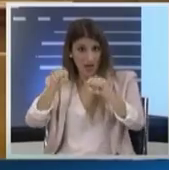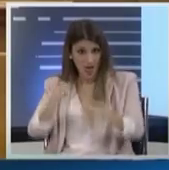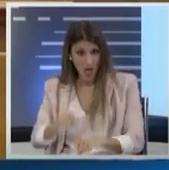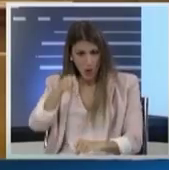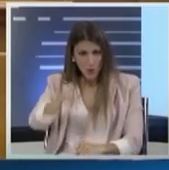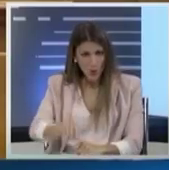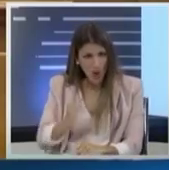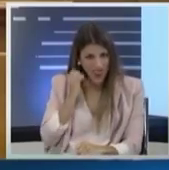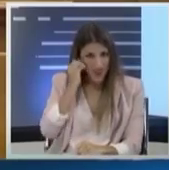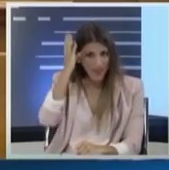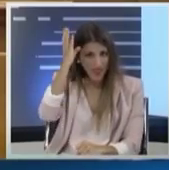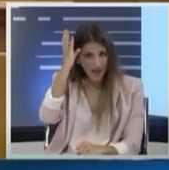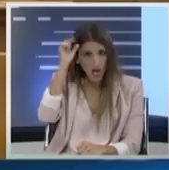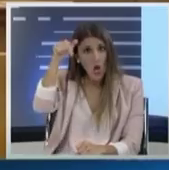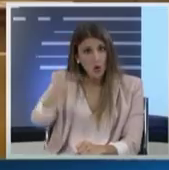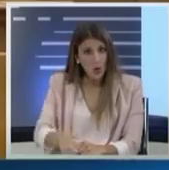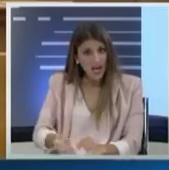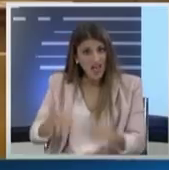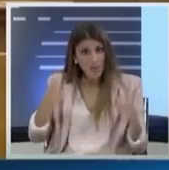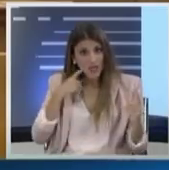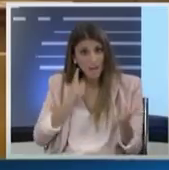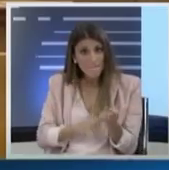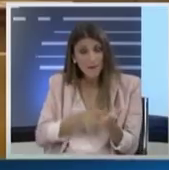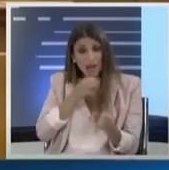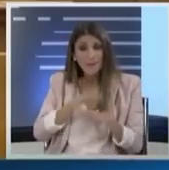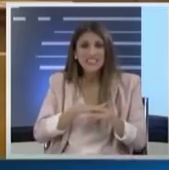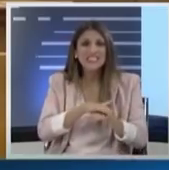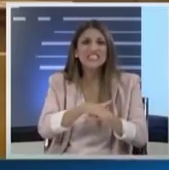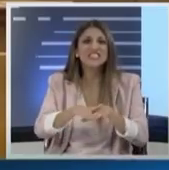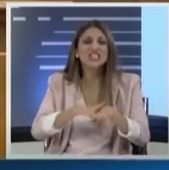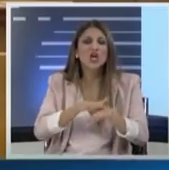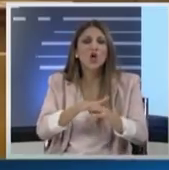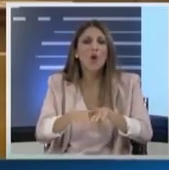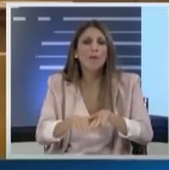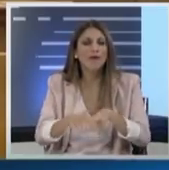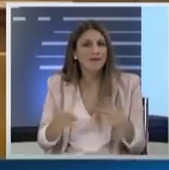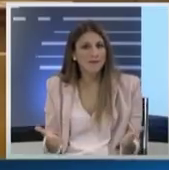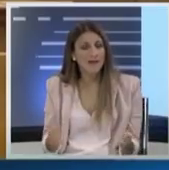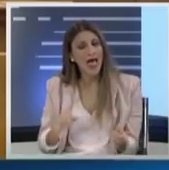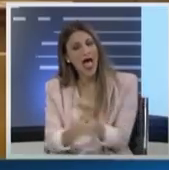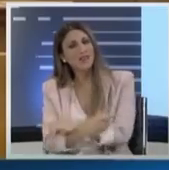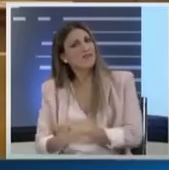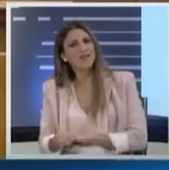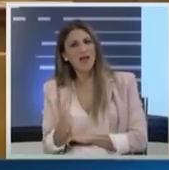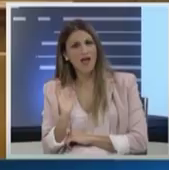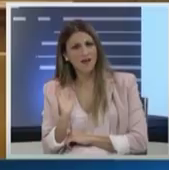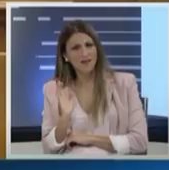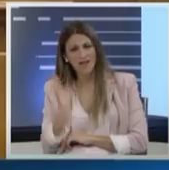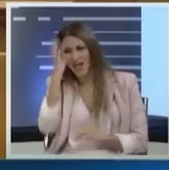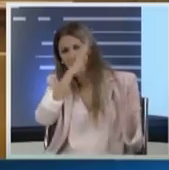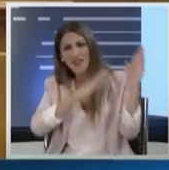έρχεστε και αντί να ζητήσετε συγγνώμη για τον κινησμό σας, έρχεστε εδώ και αρχίζετε τις